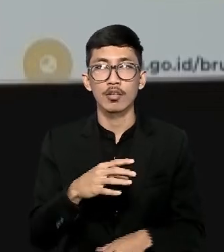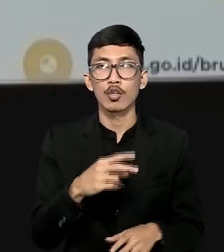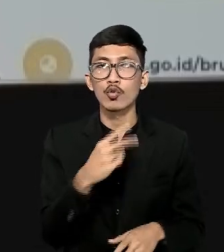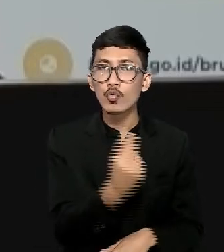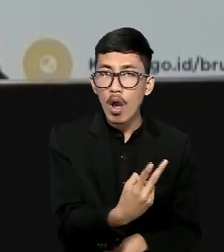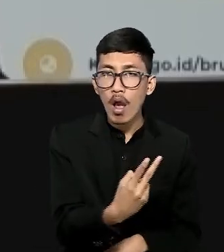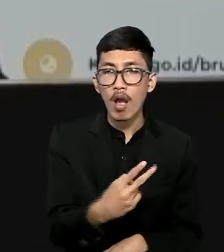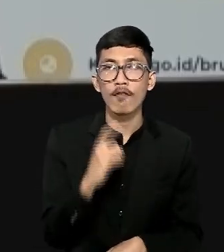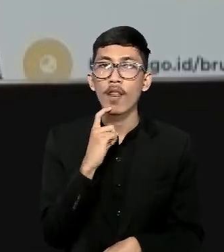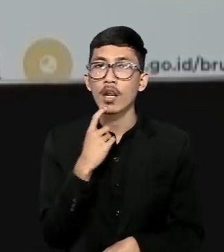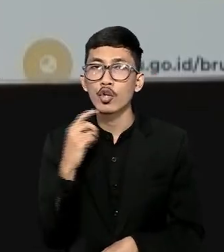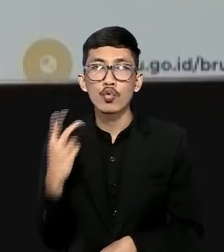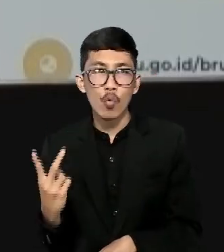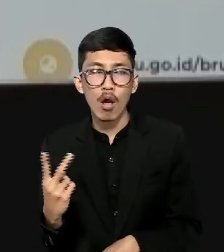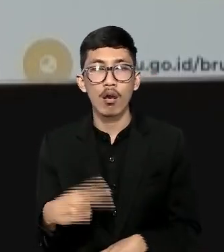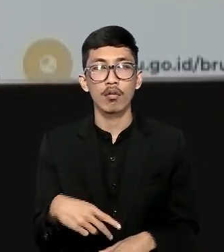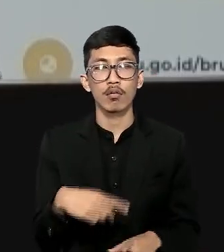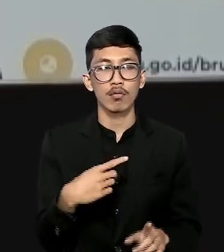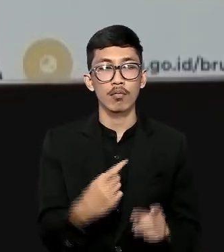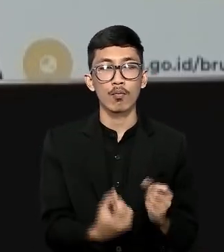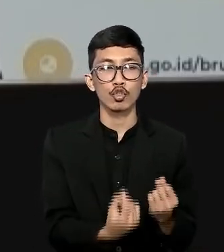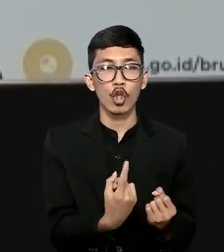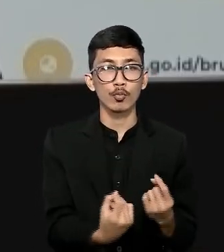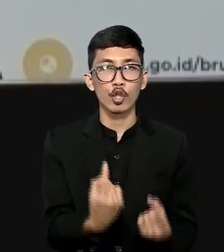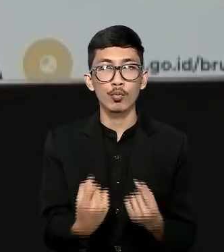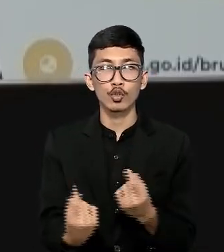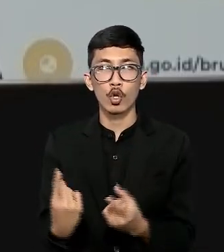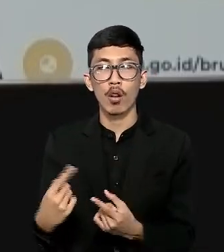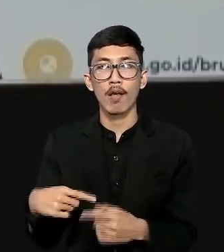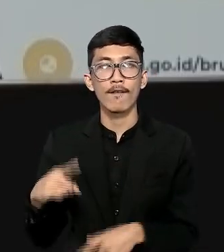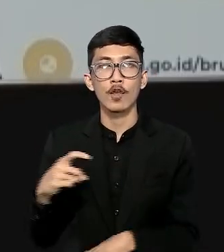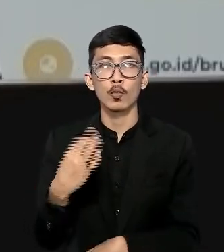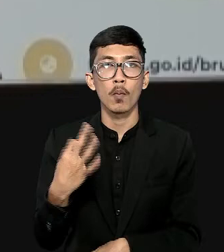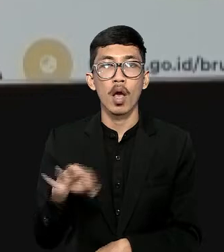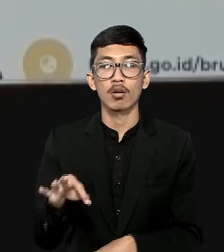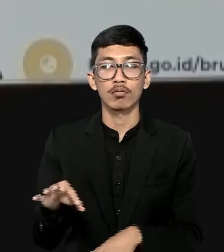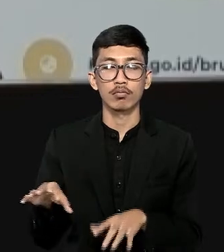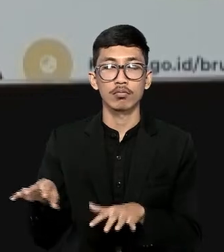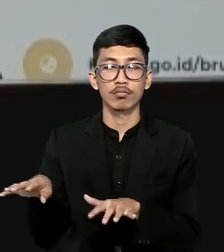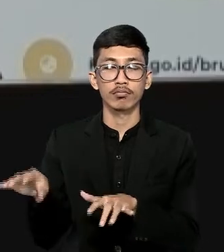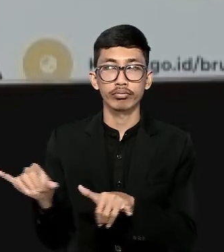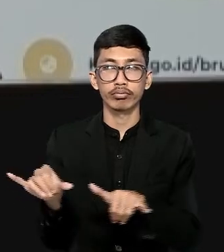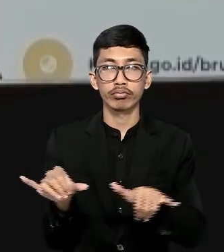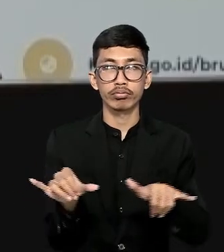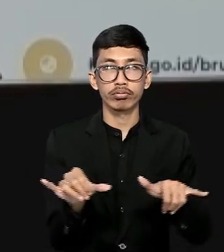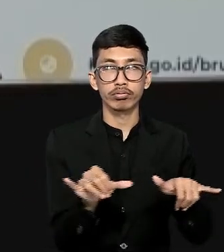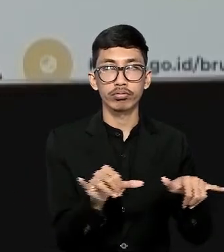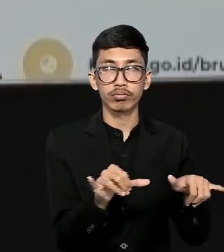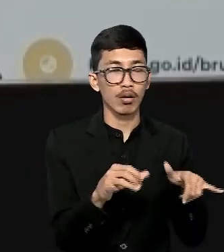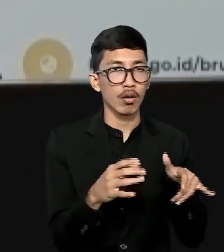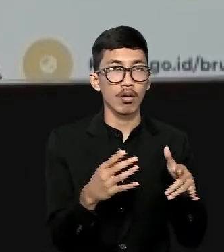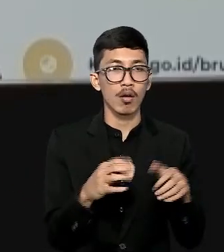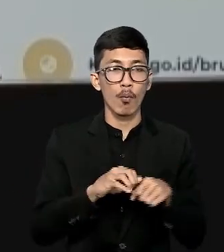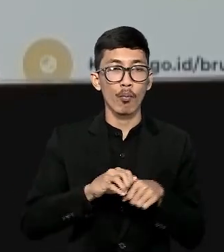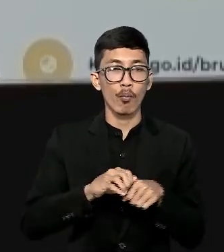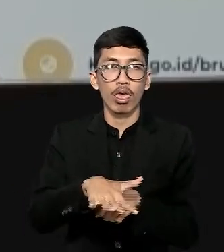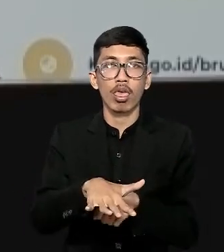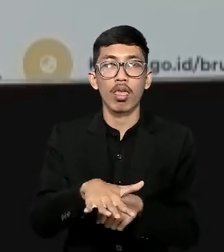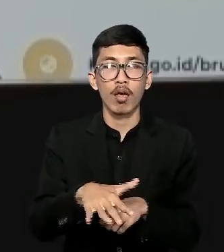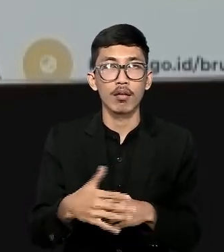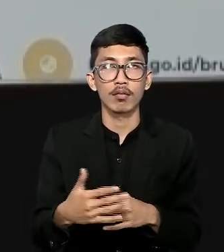kasus comic-con Jadi kesannya ini sudah mulai sudah mulai Hai merata meskipun apa